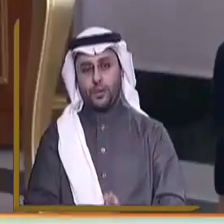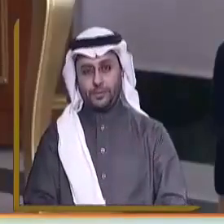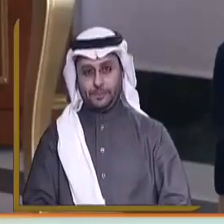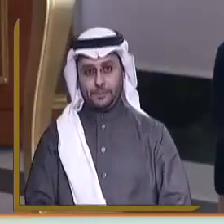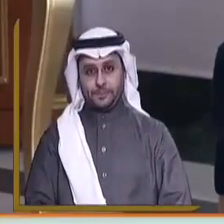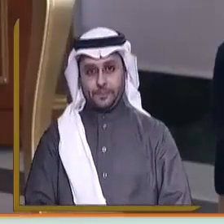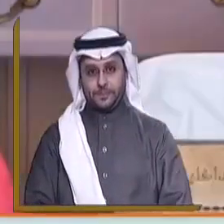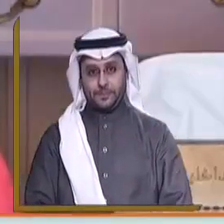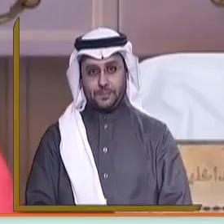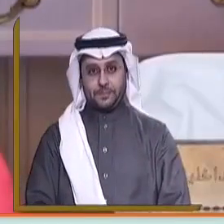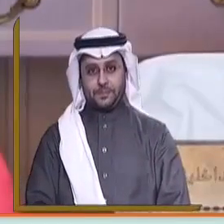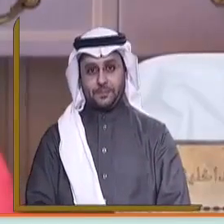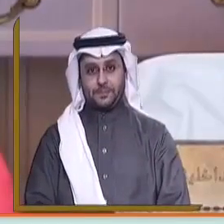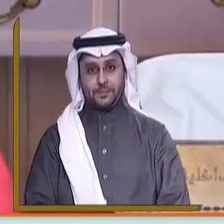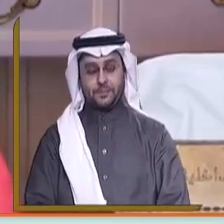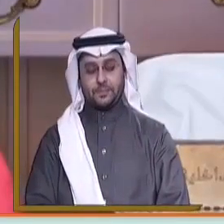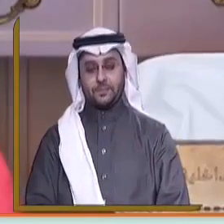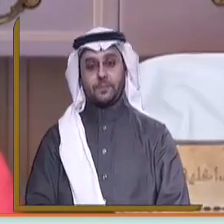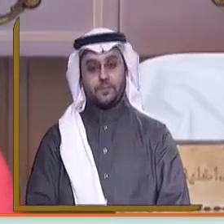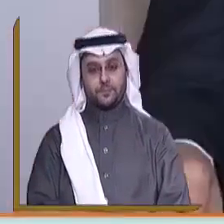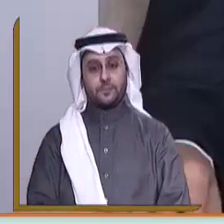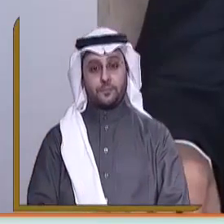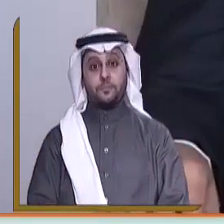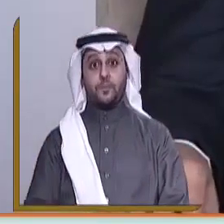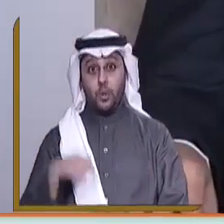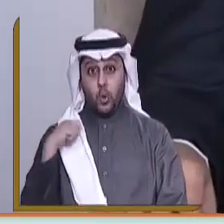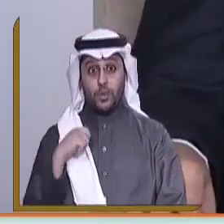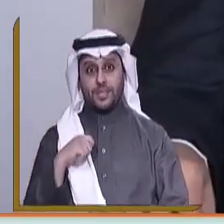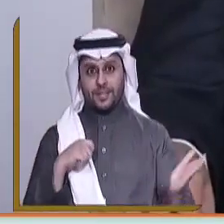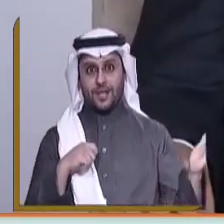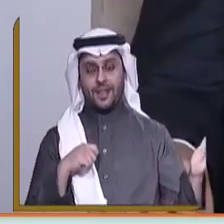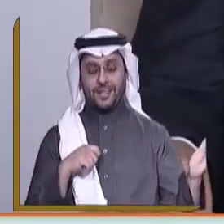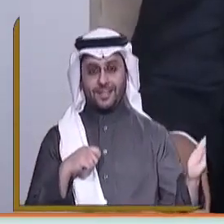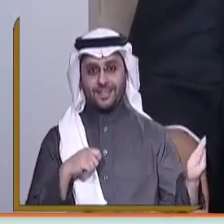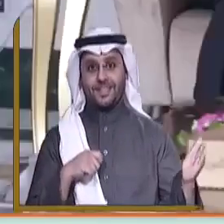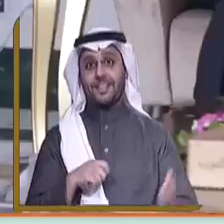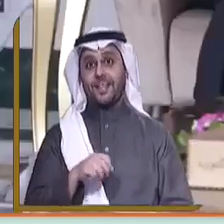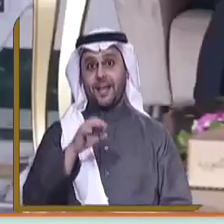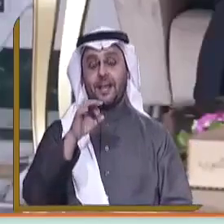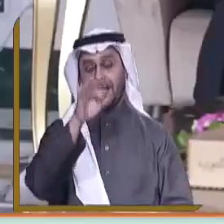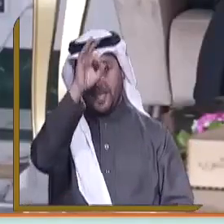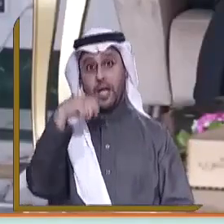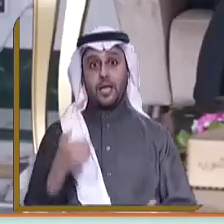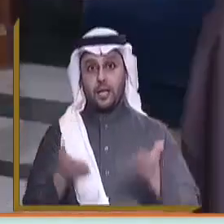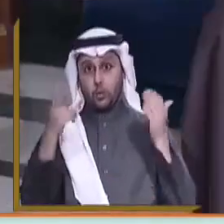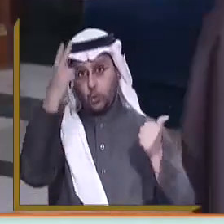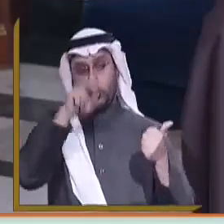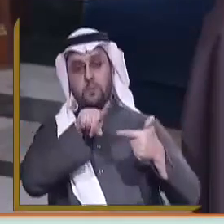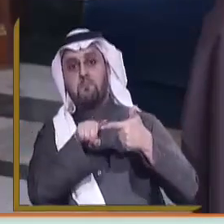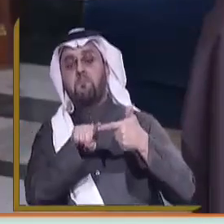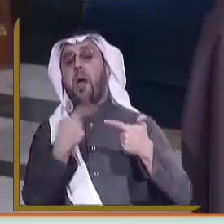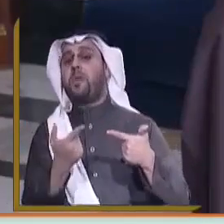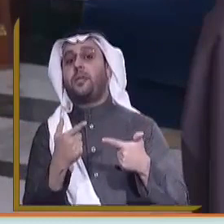المشترك كما ناقش وزير الداخليه مع نظيره اليمني اللواء ابراهيم علي